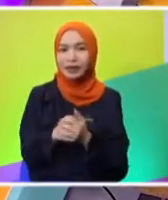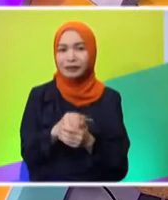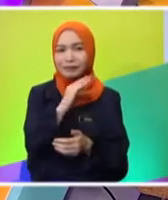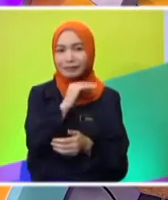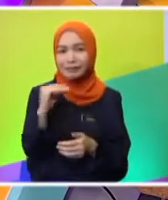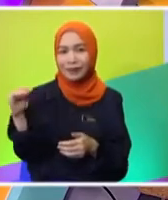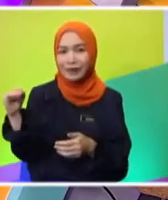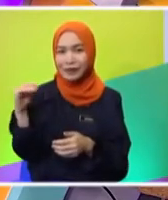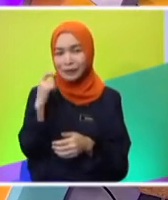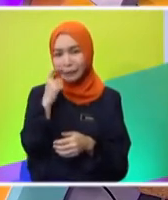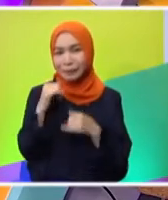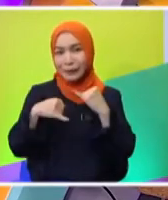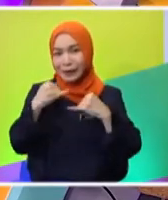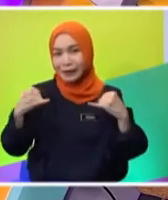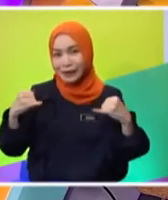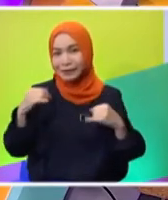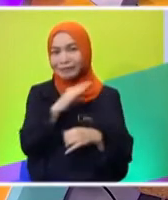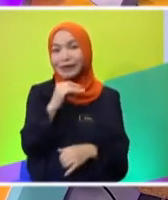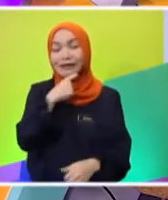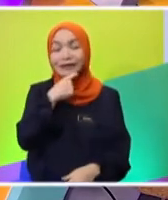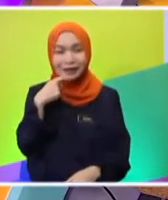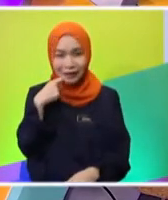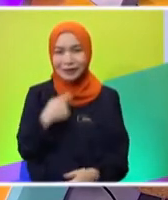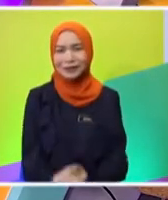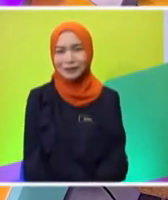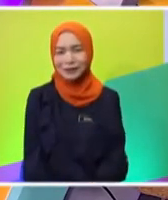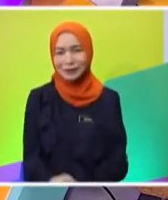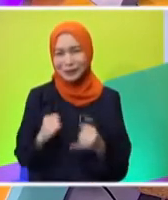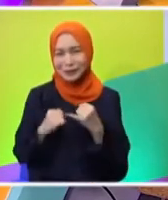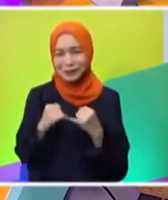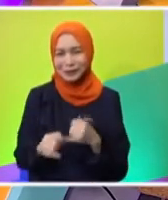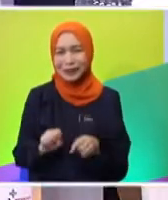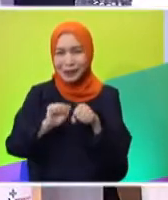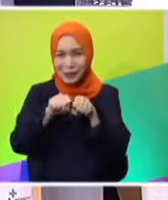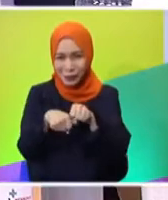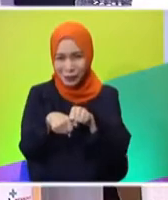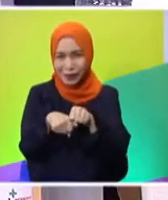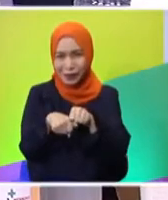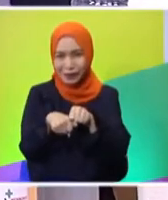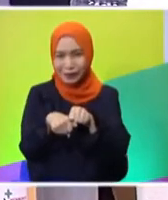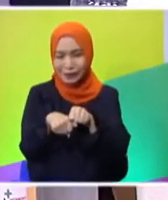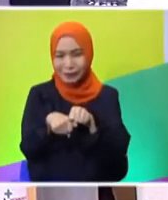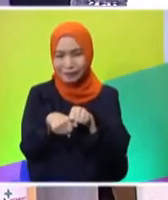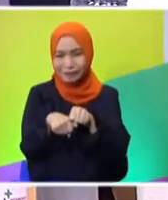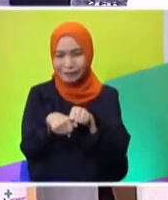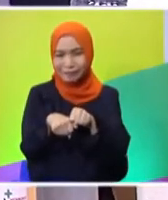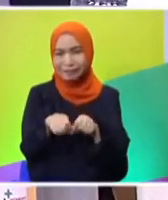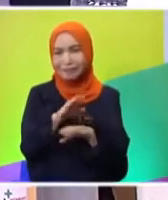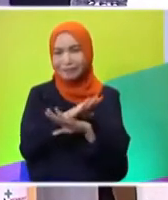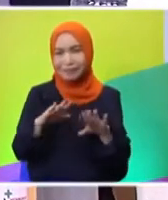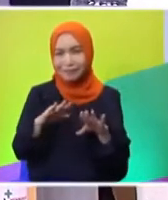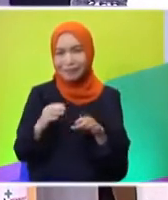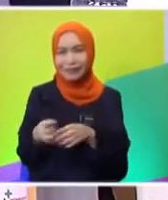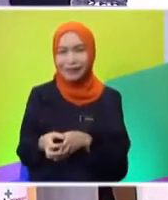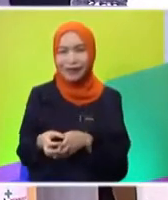dan kita keringkan Apa tujuan kita menikah itu supplier advantage itu tidak tumpah dan tidak